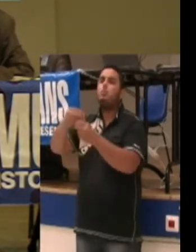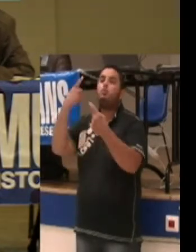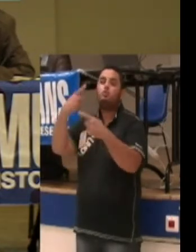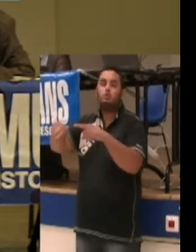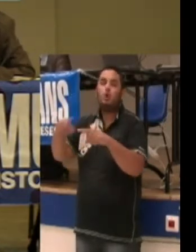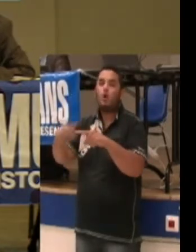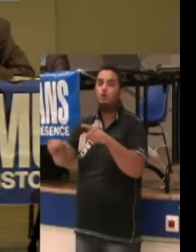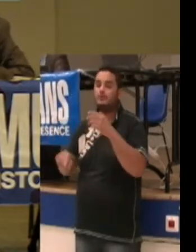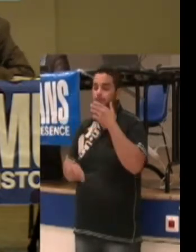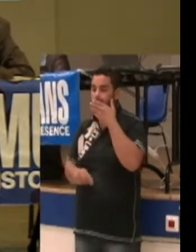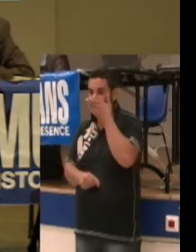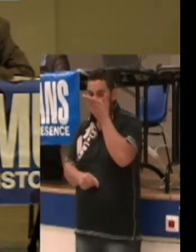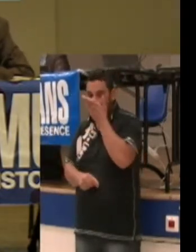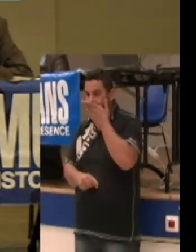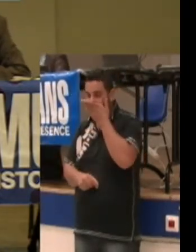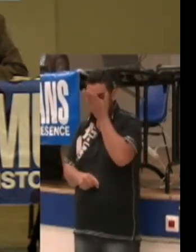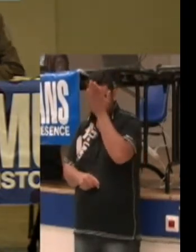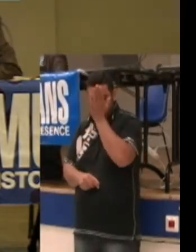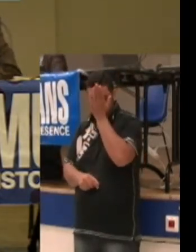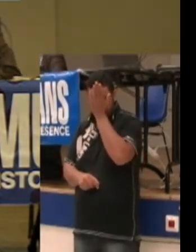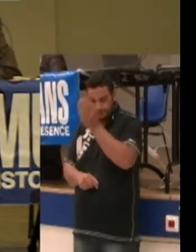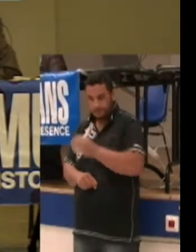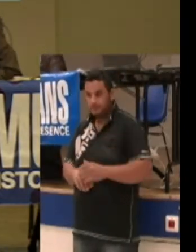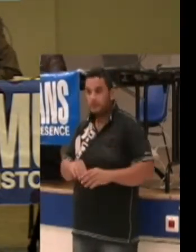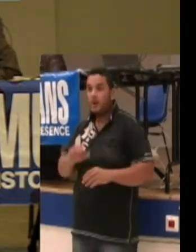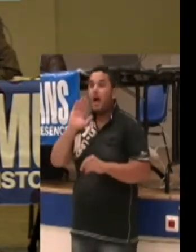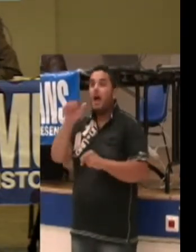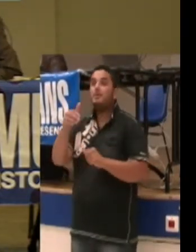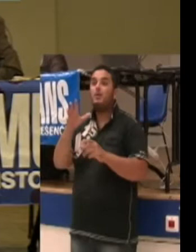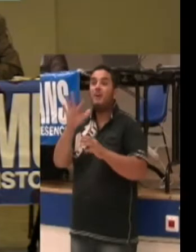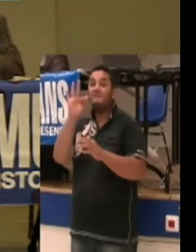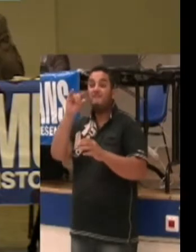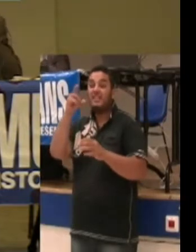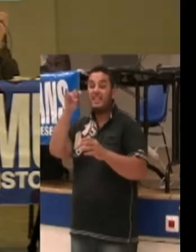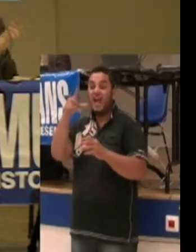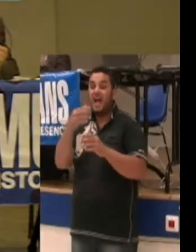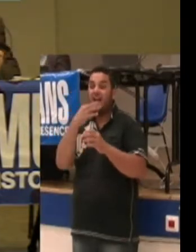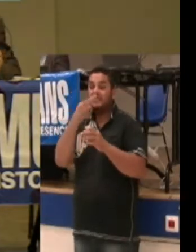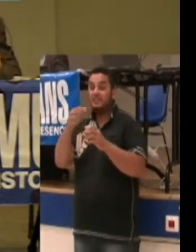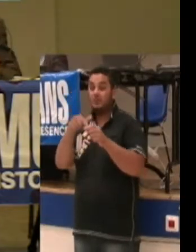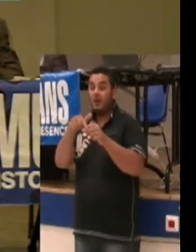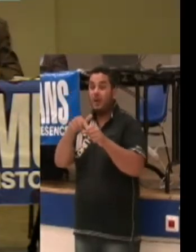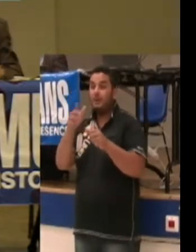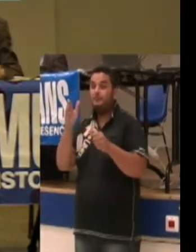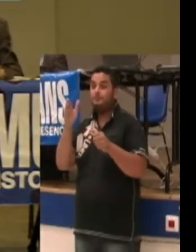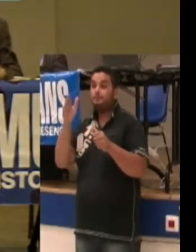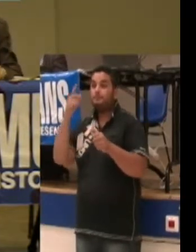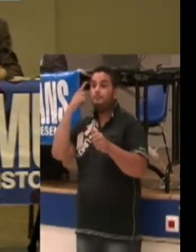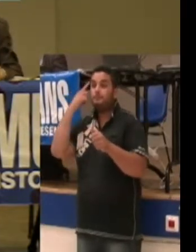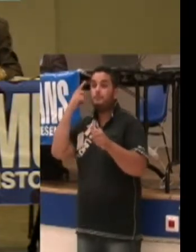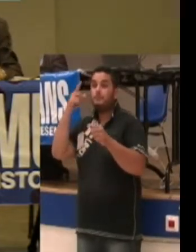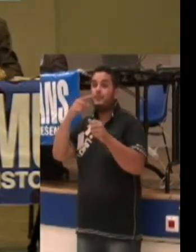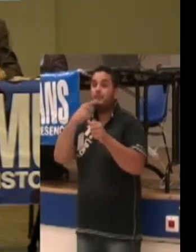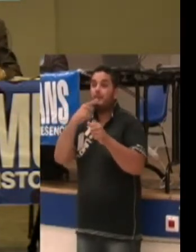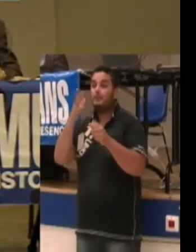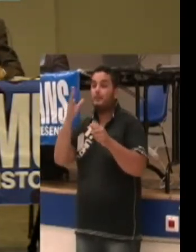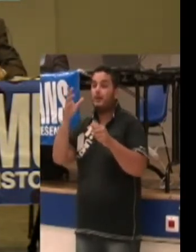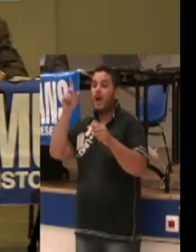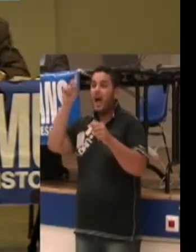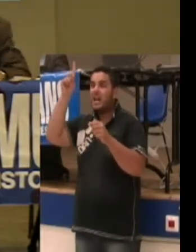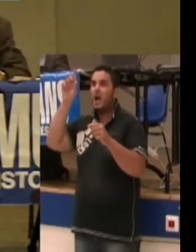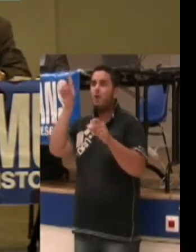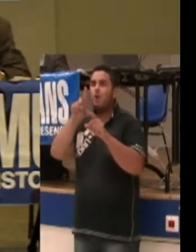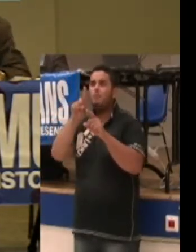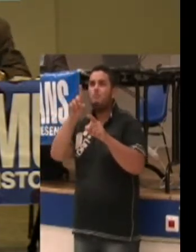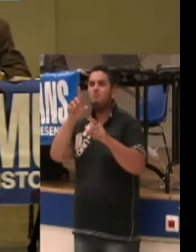dis on dit c'est qui? Entre guillemets, on dit c'est les juifs. D'accord. Mais Allah